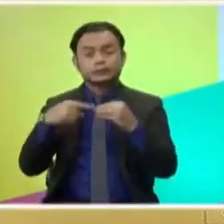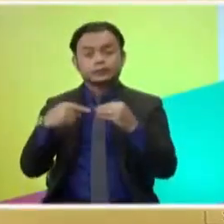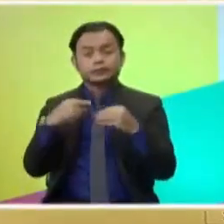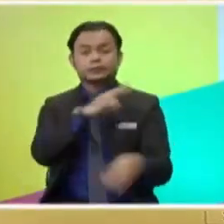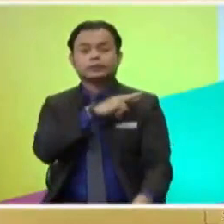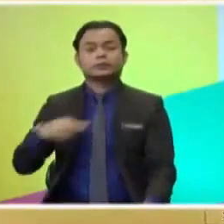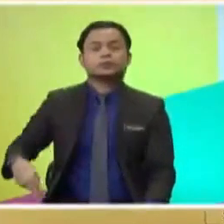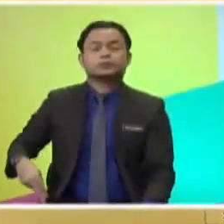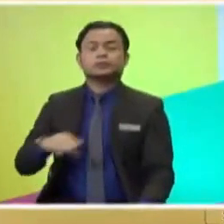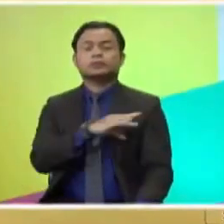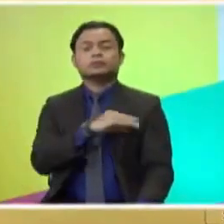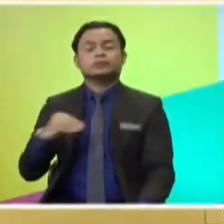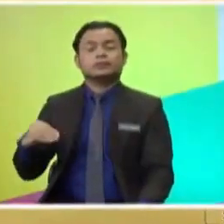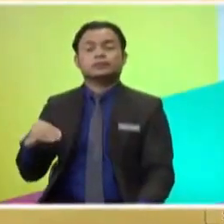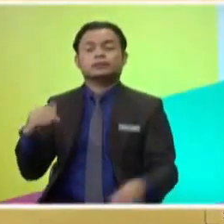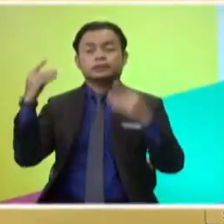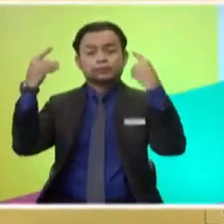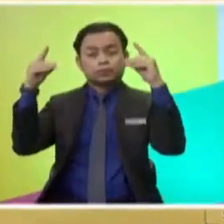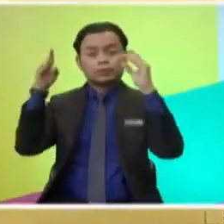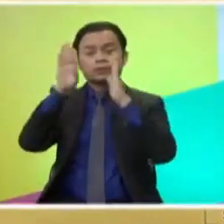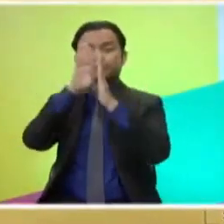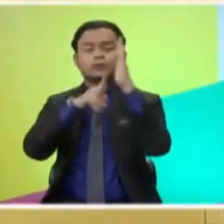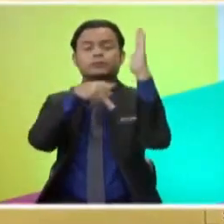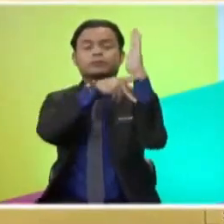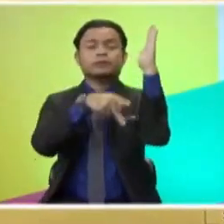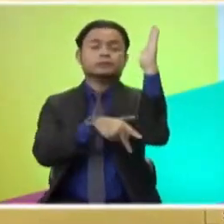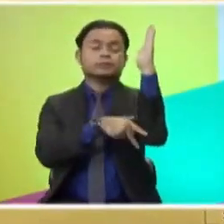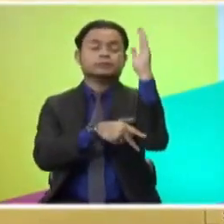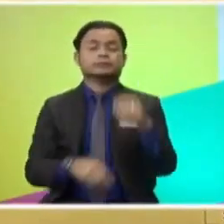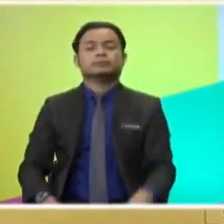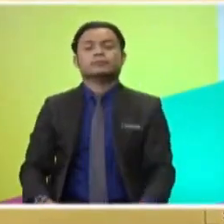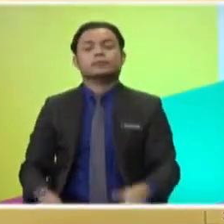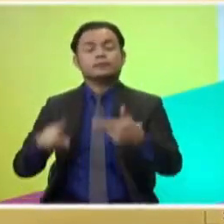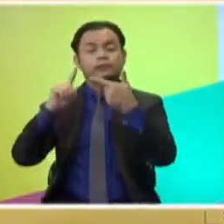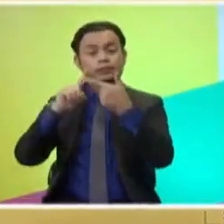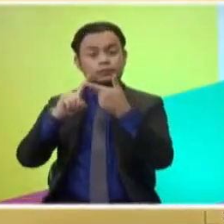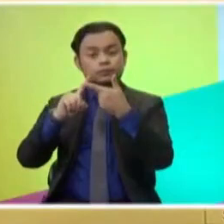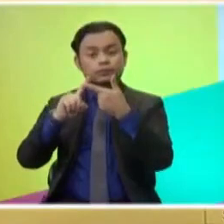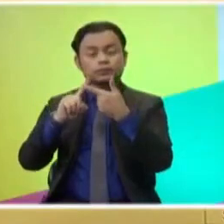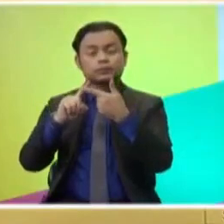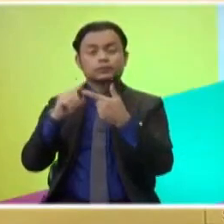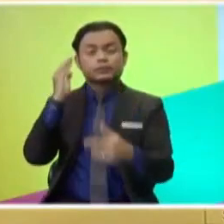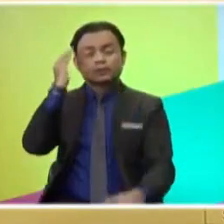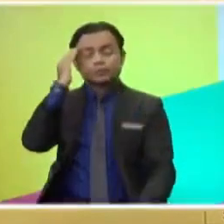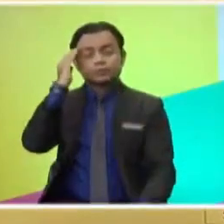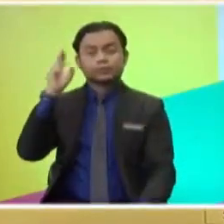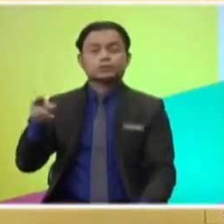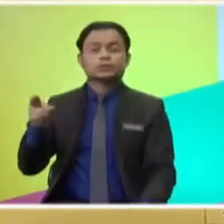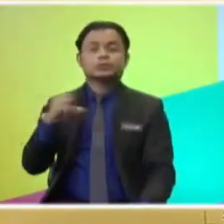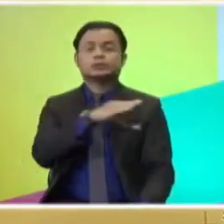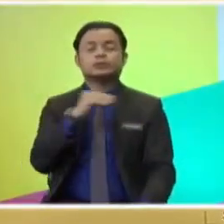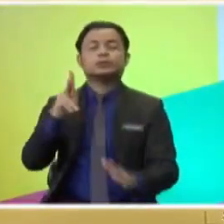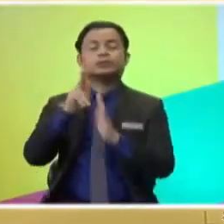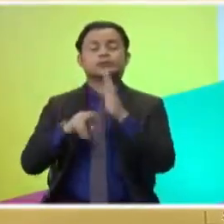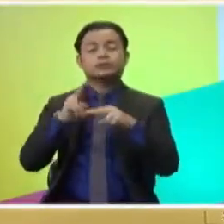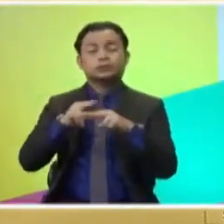Kedua, mengetahui sejarah dan kedudukan institusi raja-raja. Dan yang ketiga, senarai